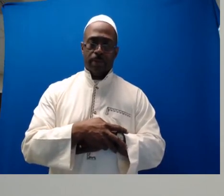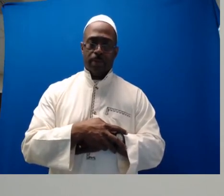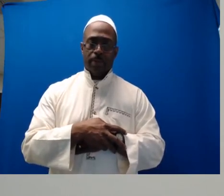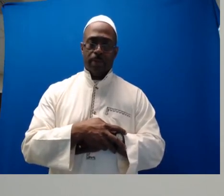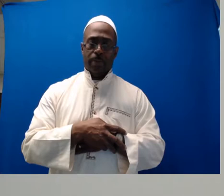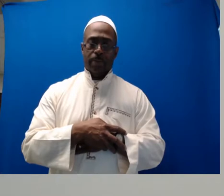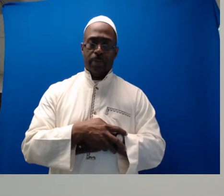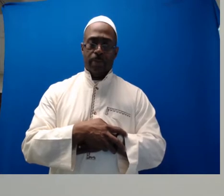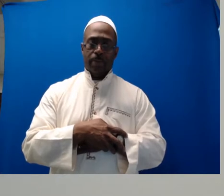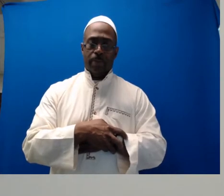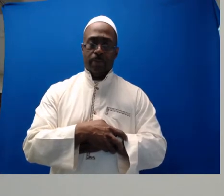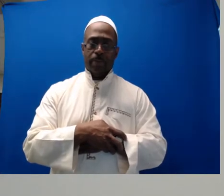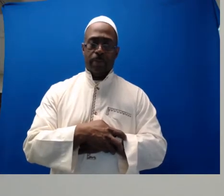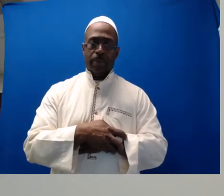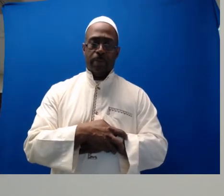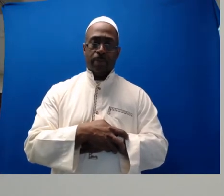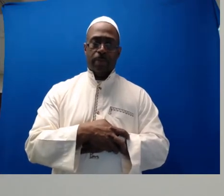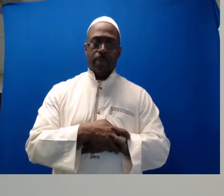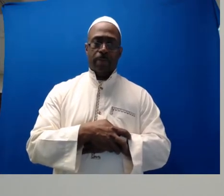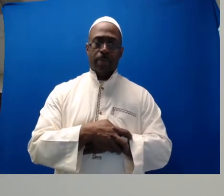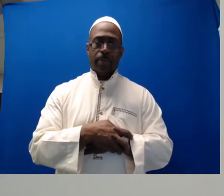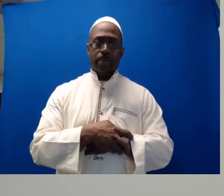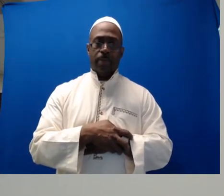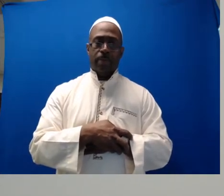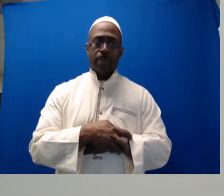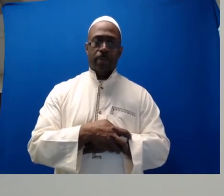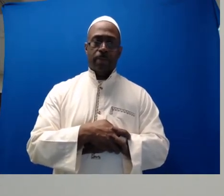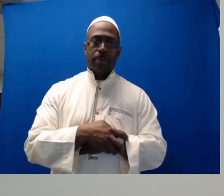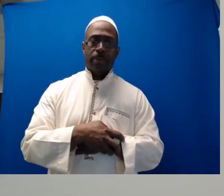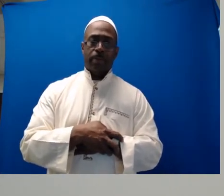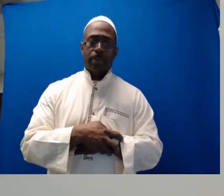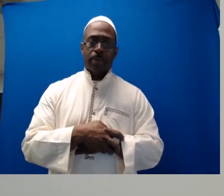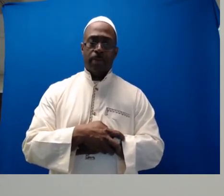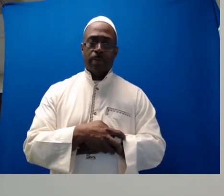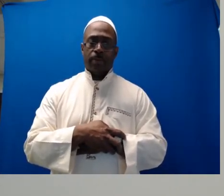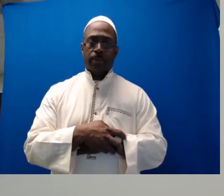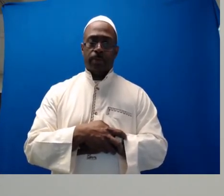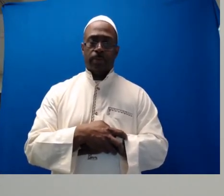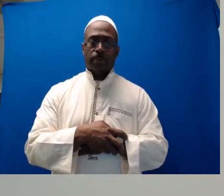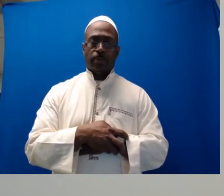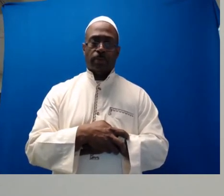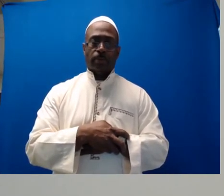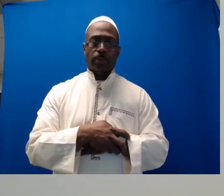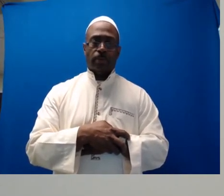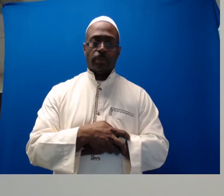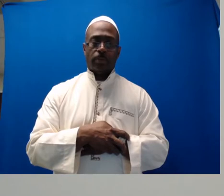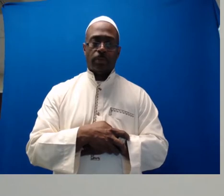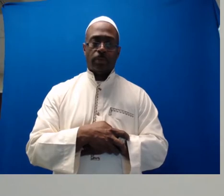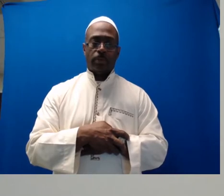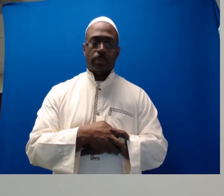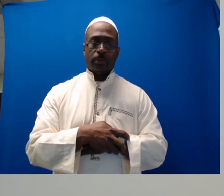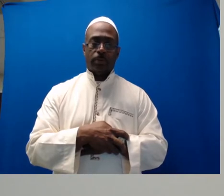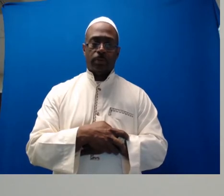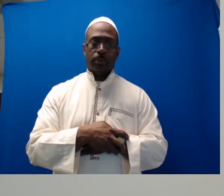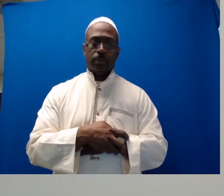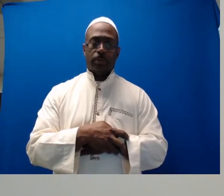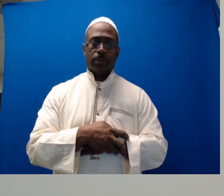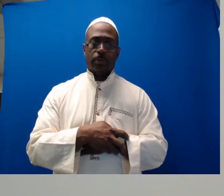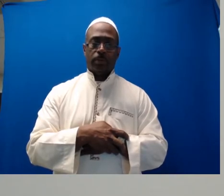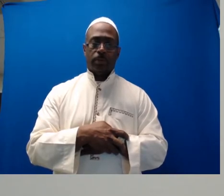مجيد ربنا آتنا في الدنيا حسنة وفي الآخرة حسنة وقنا عذاب